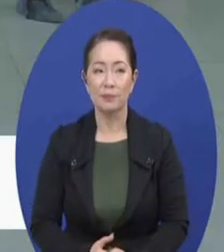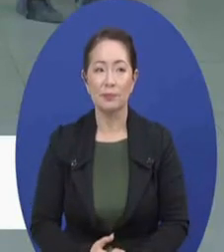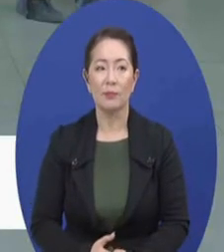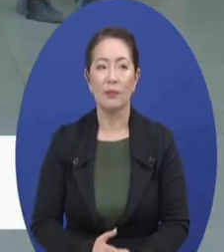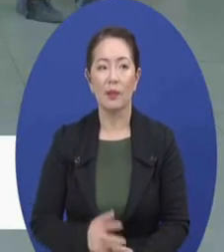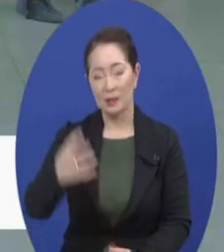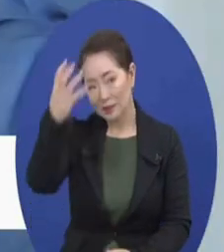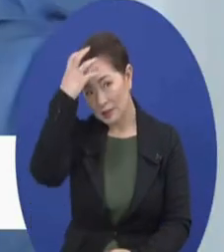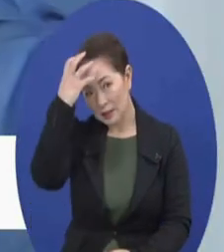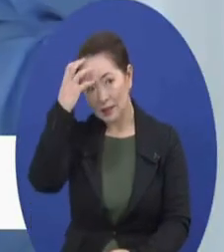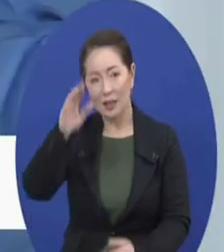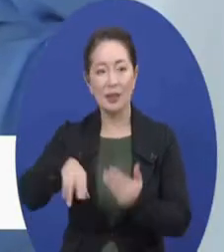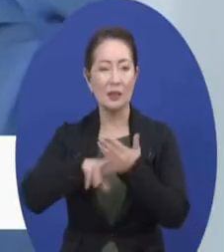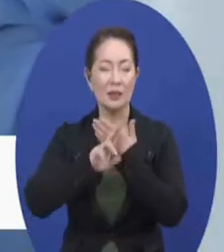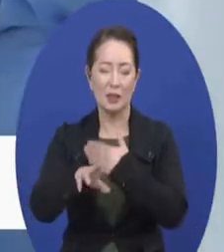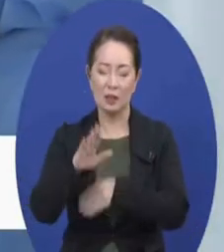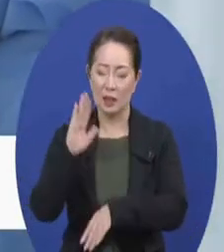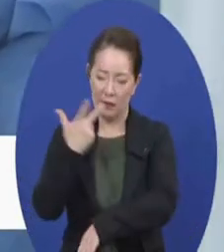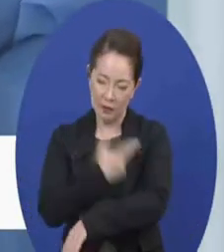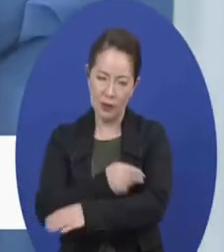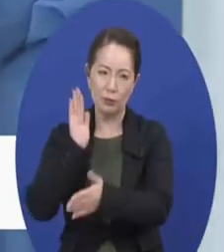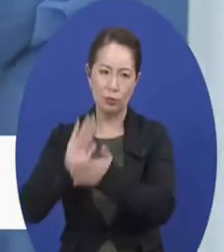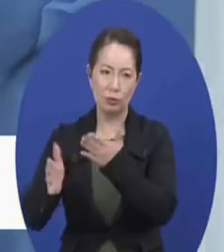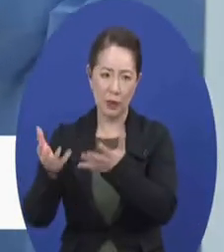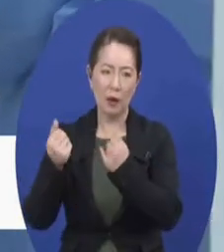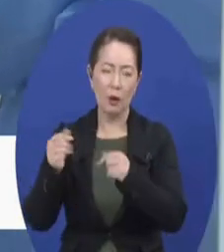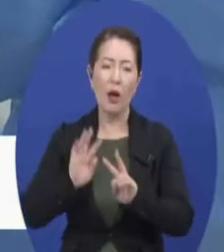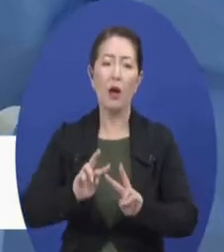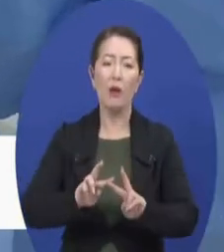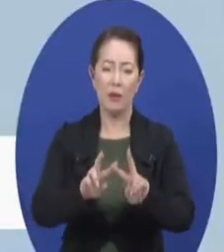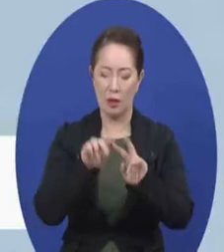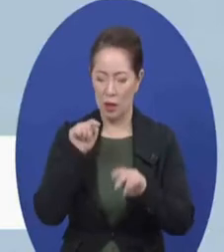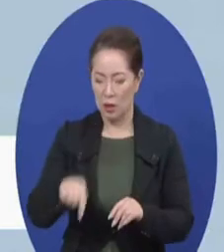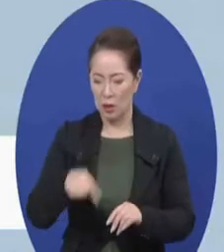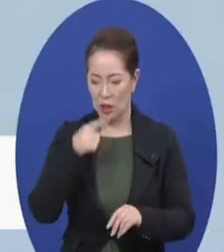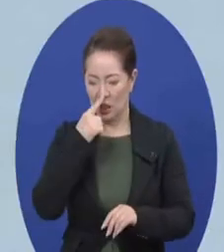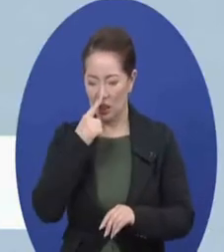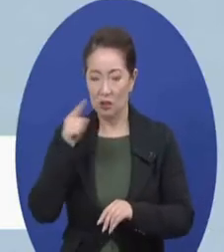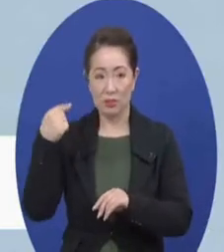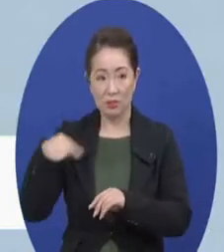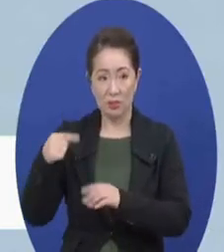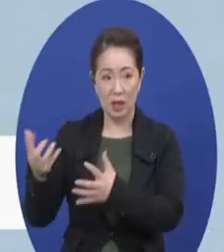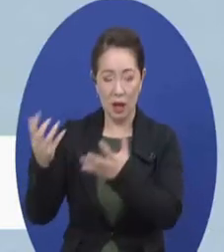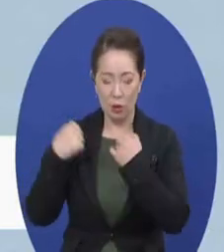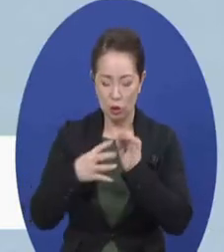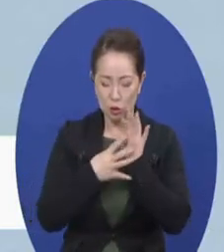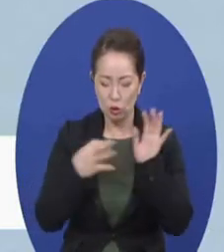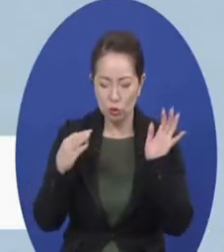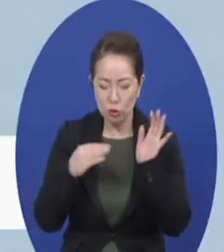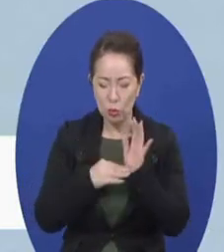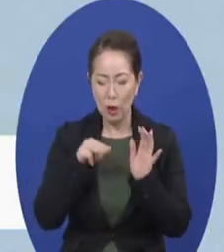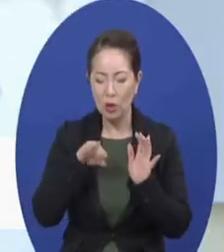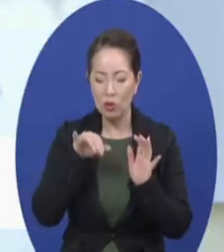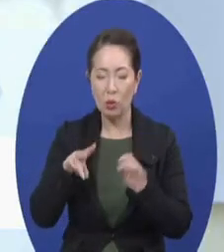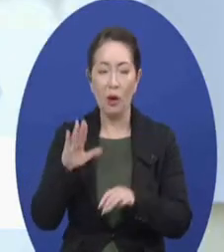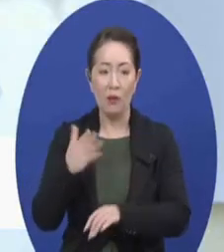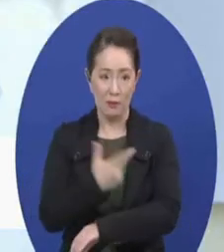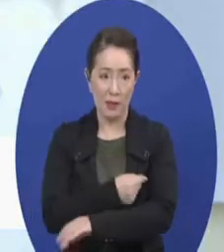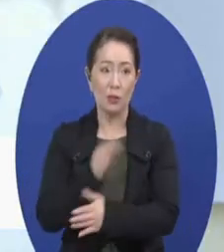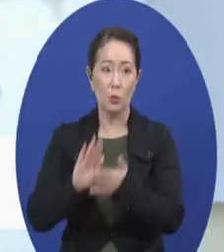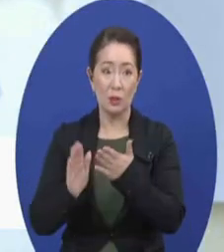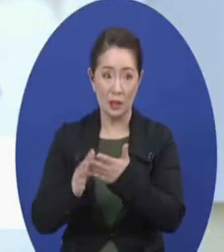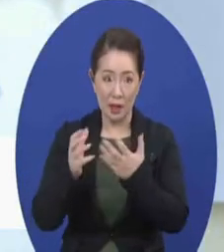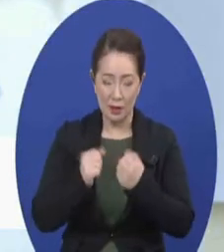Засгийн газар цаашид вакцин худалдаж авах ажлыг эрчимжүүлнэ. Энэ сарда багтаад бүгд найрамдах хятад улсаас нийт 900 мянган тун вакциныг худалдаж